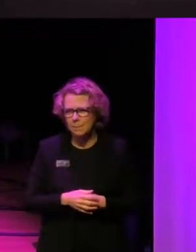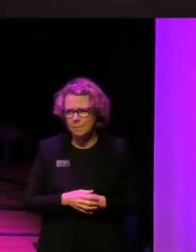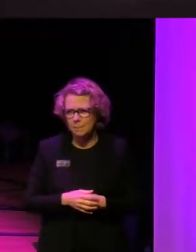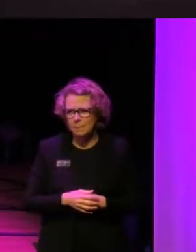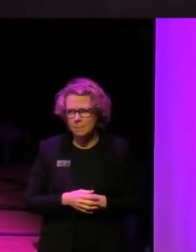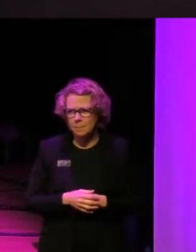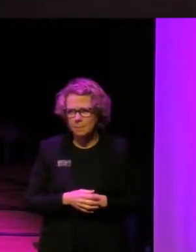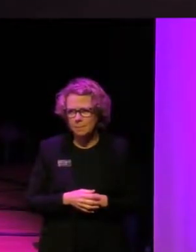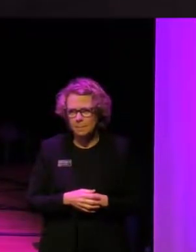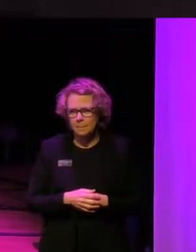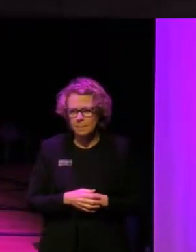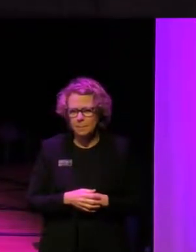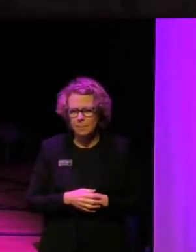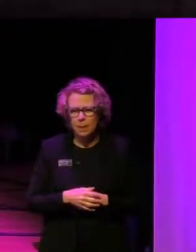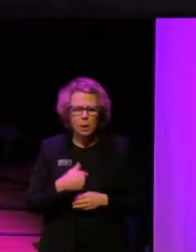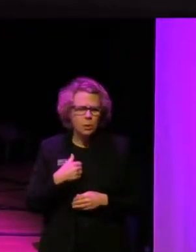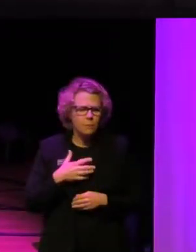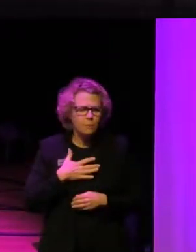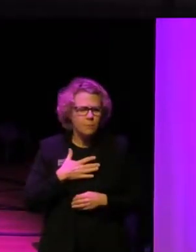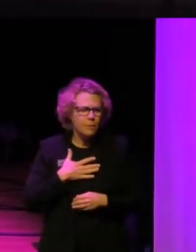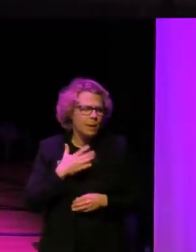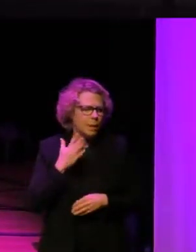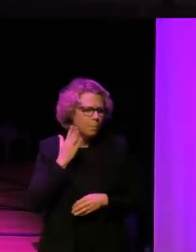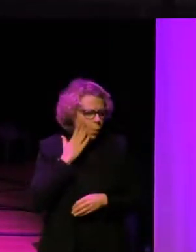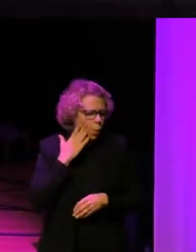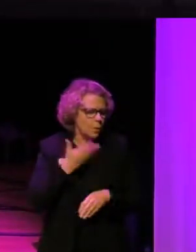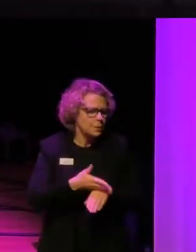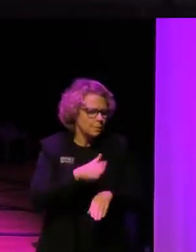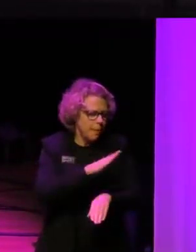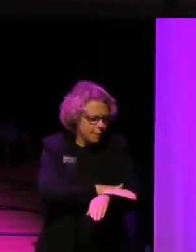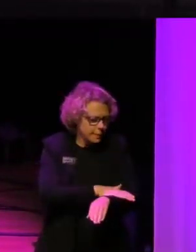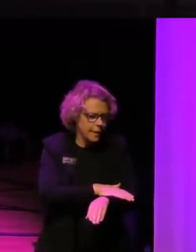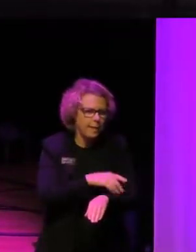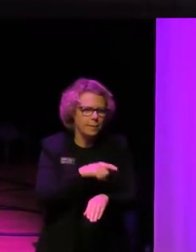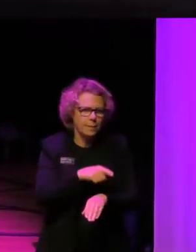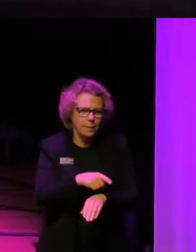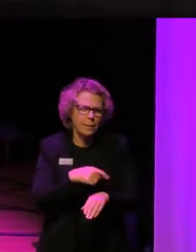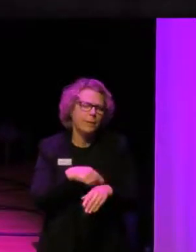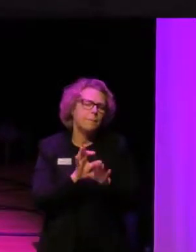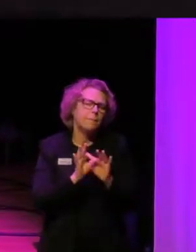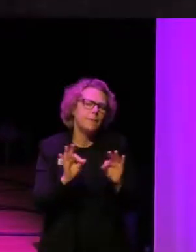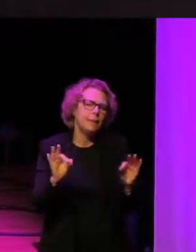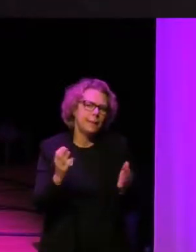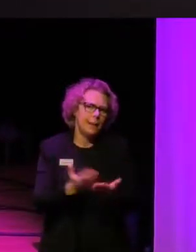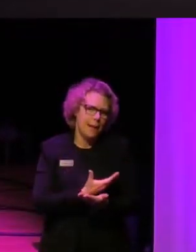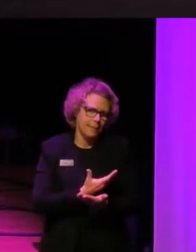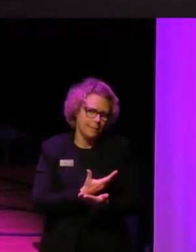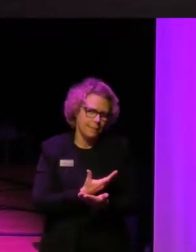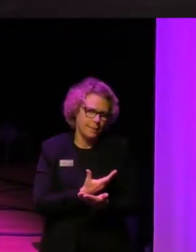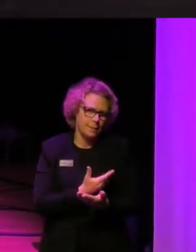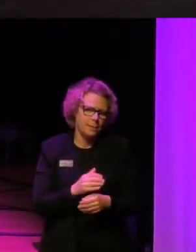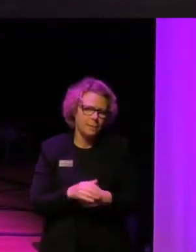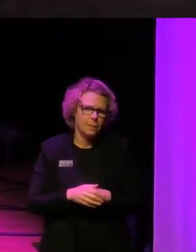Jag ska bo i Spanien, för det är ett fint land.